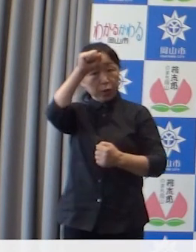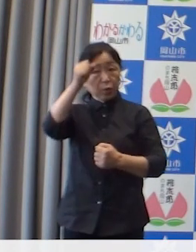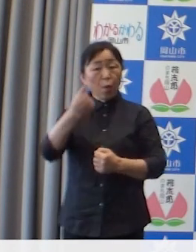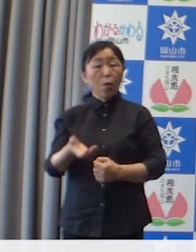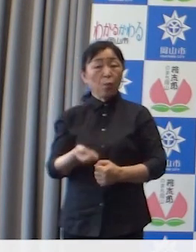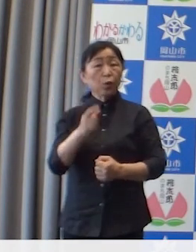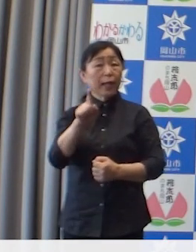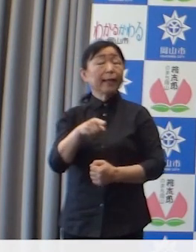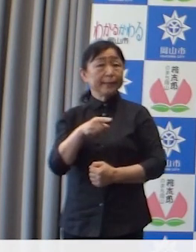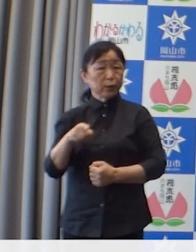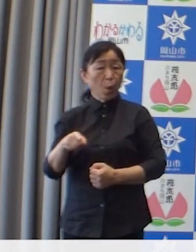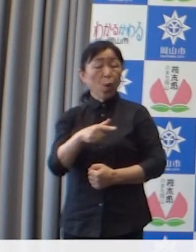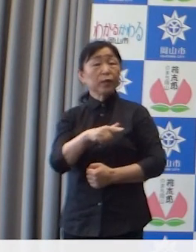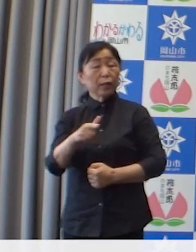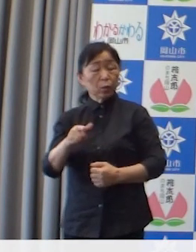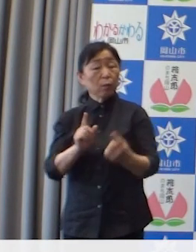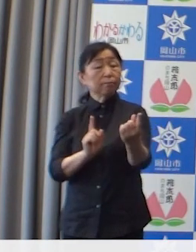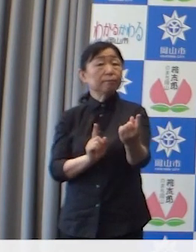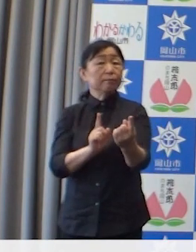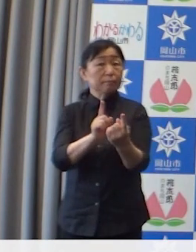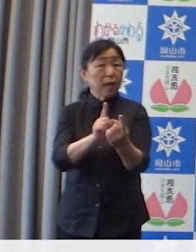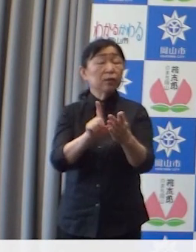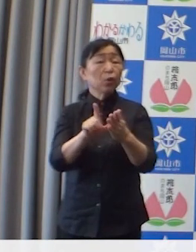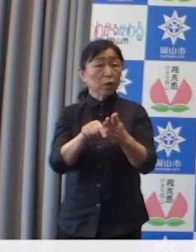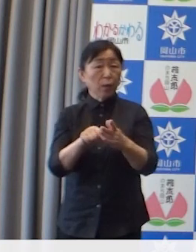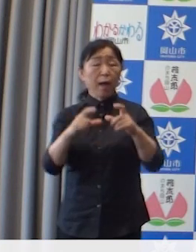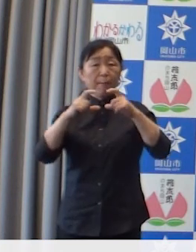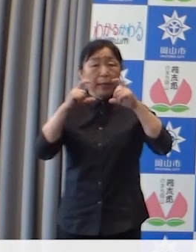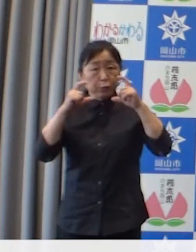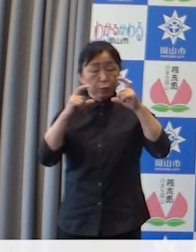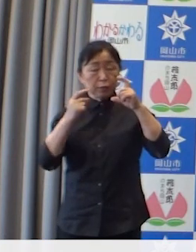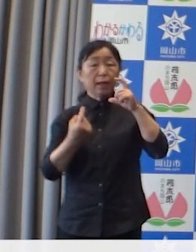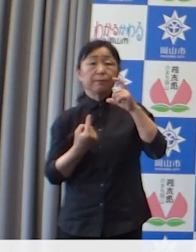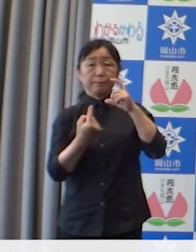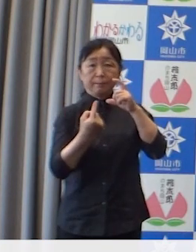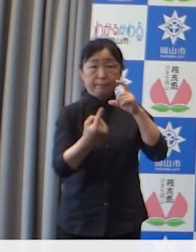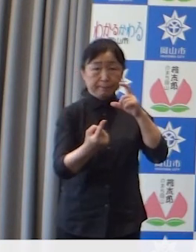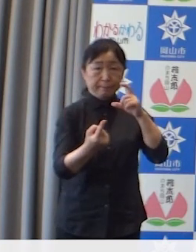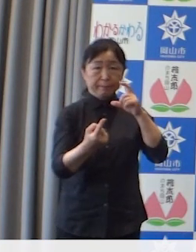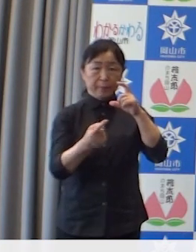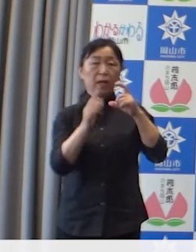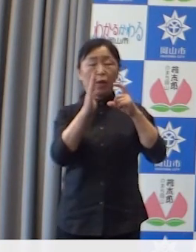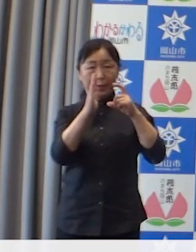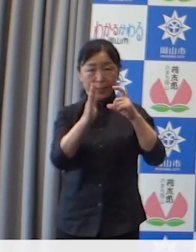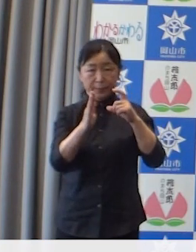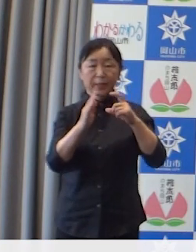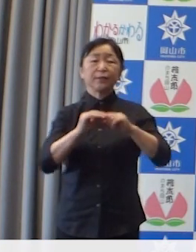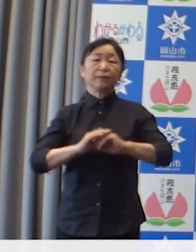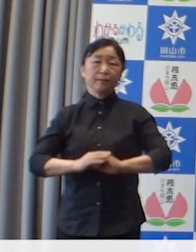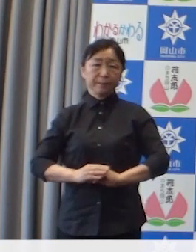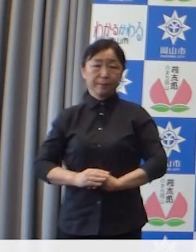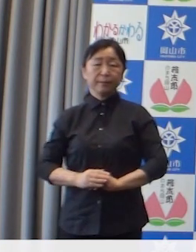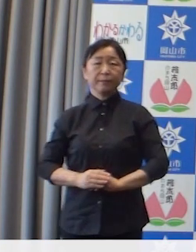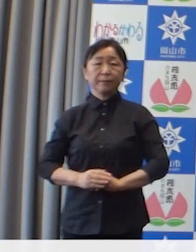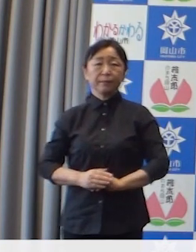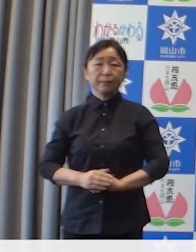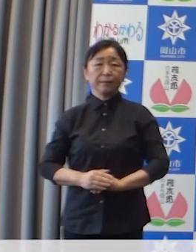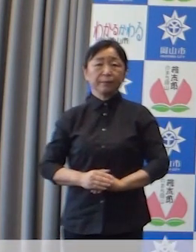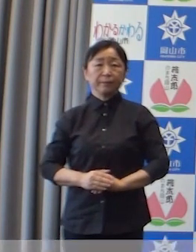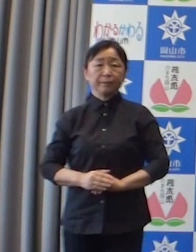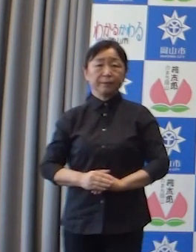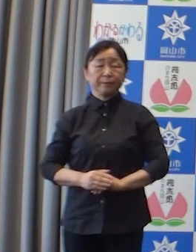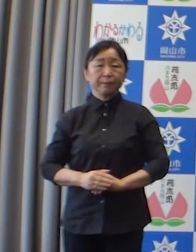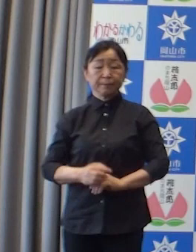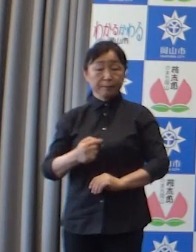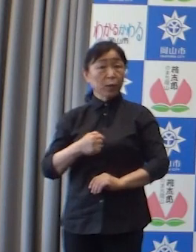方などと会う場合には、そういったことはやっていただきたいというように思っているところであります